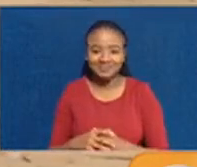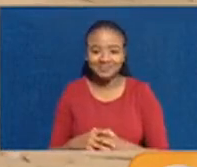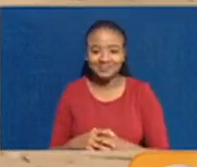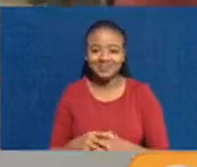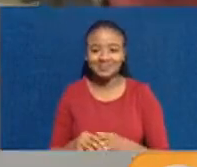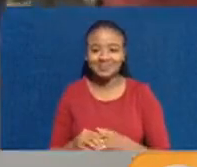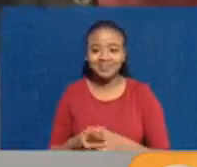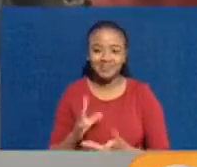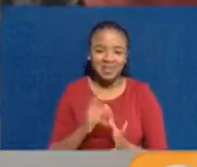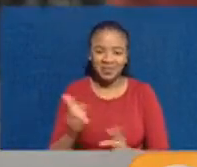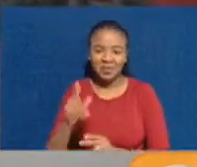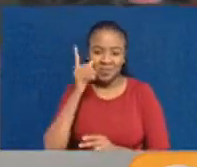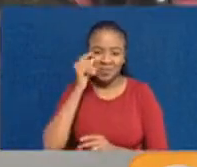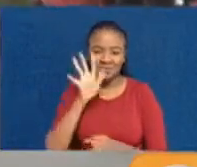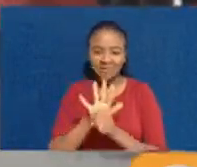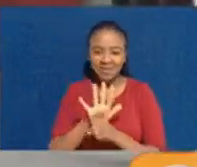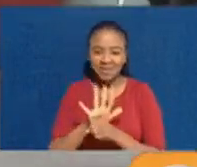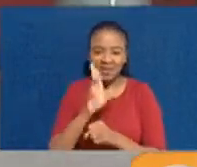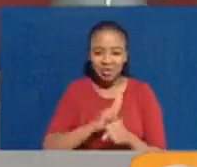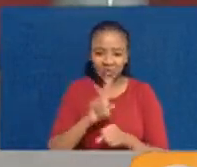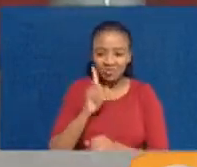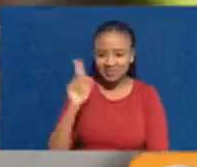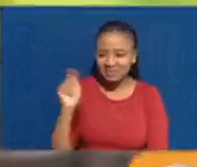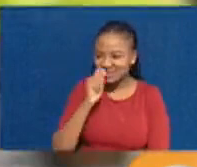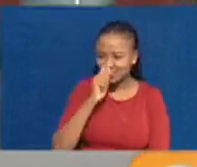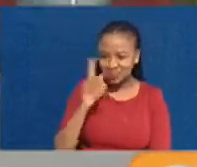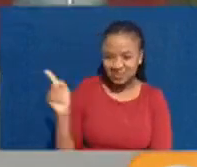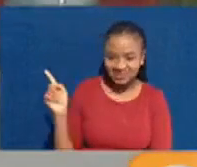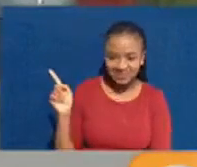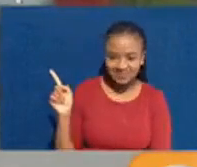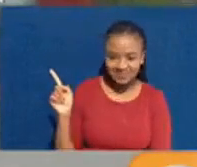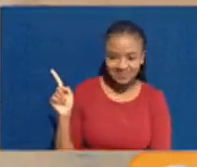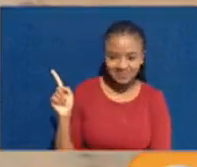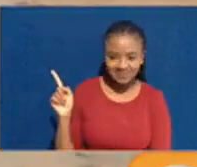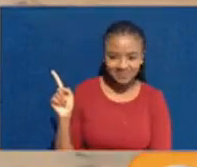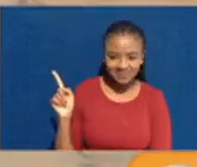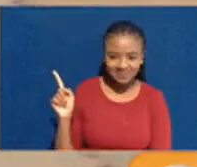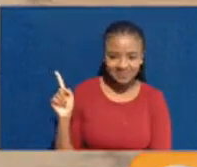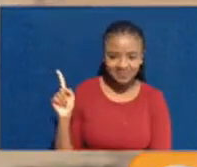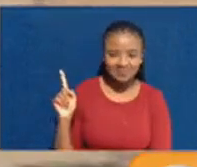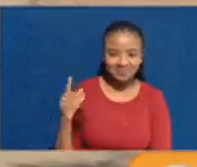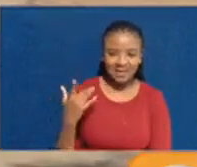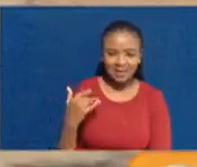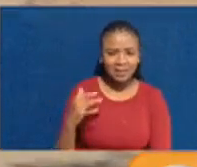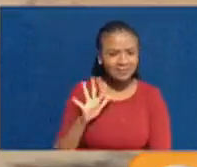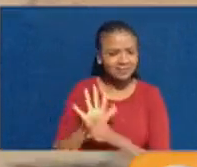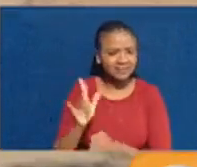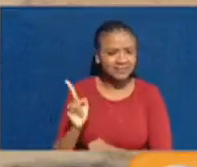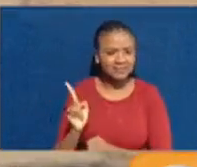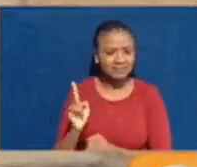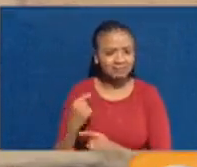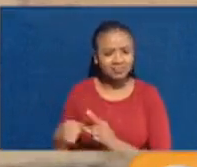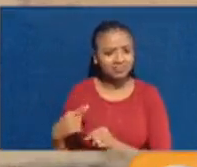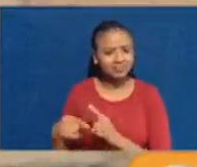usafiri rahisi na wa haraka kutumia teksi aina ya tuktuk. Teksi hizi zimeongezeka kwa kiasi kikubwa kadri